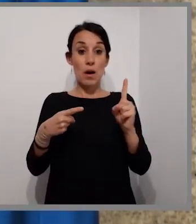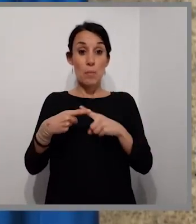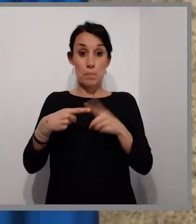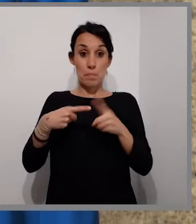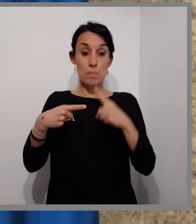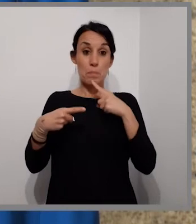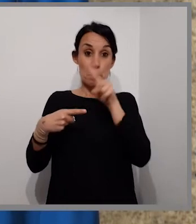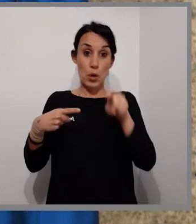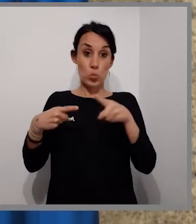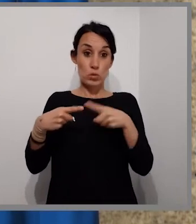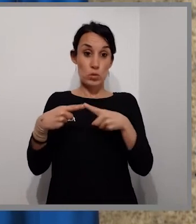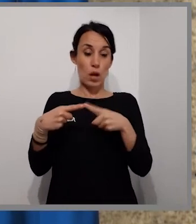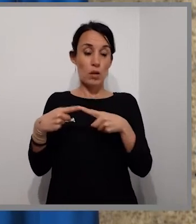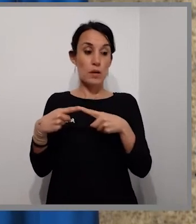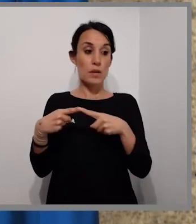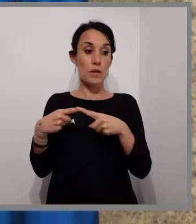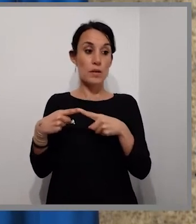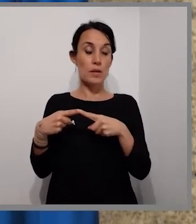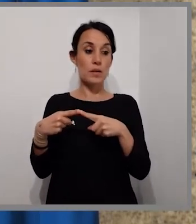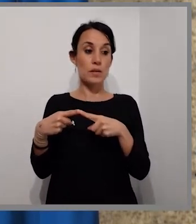Respecte a la primera qüestió,